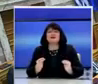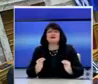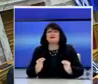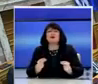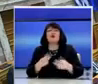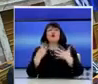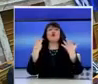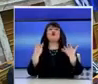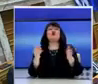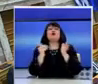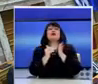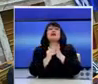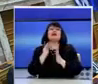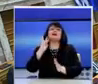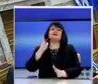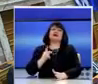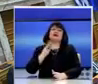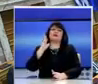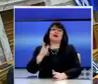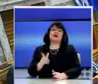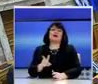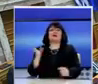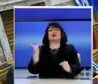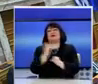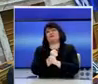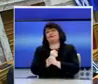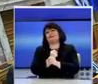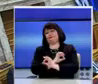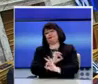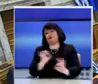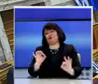εμβολιάζονται 8.000 τη μέρα και αυτό είναι επίτευγμα. Παρακαλώ.